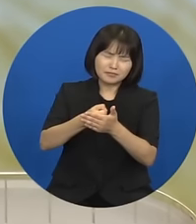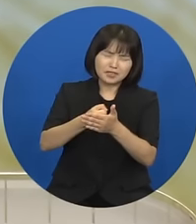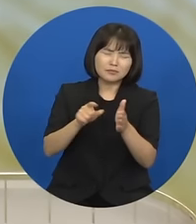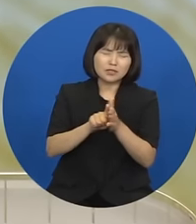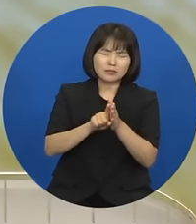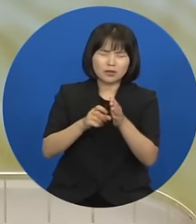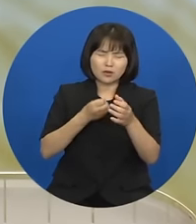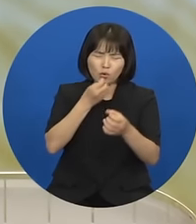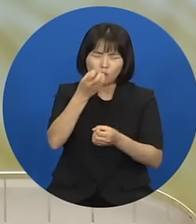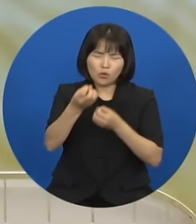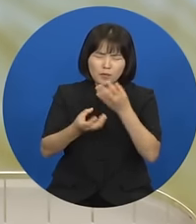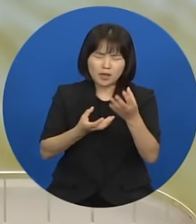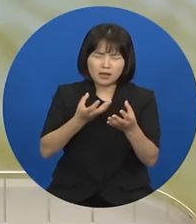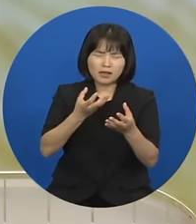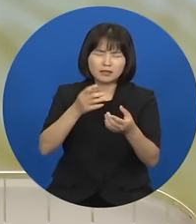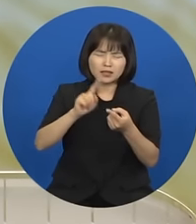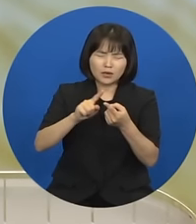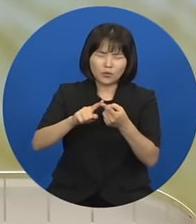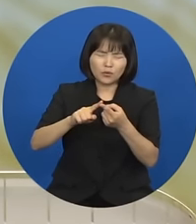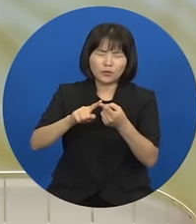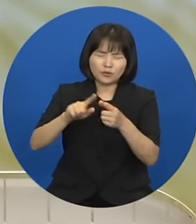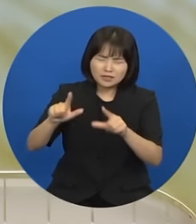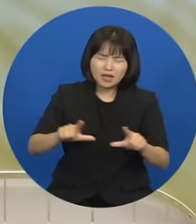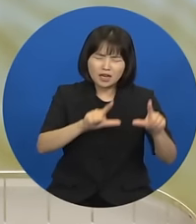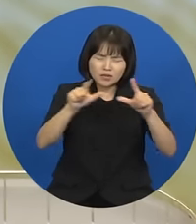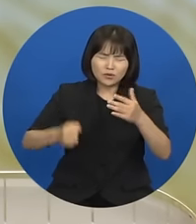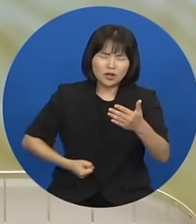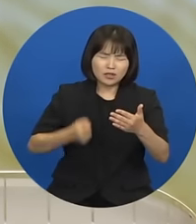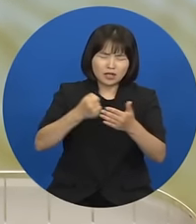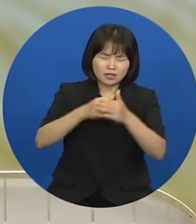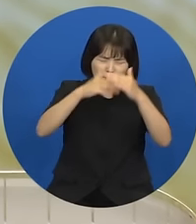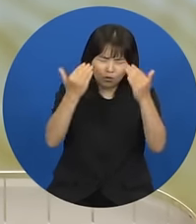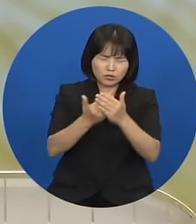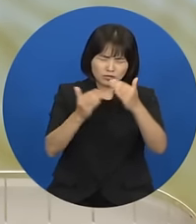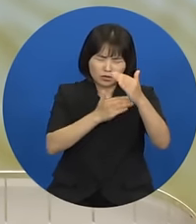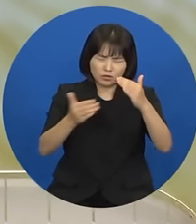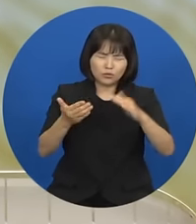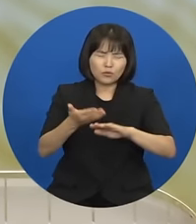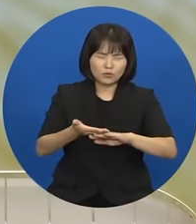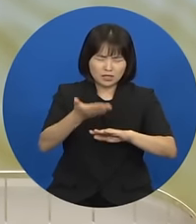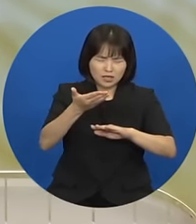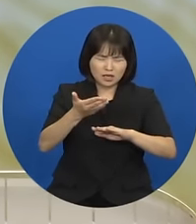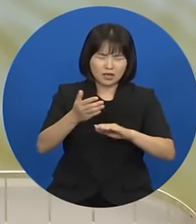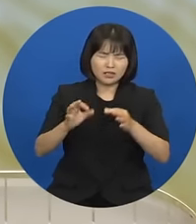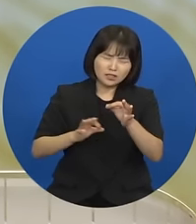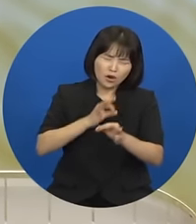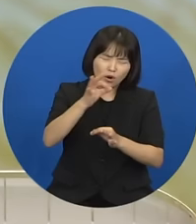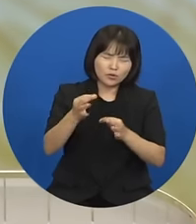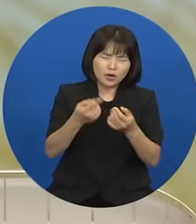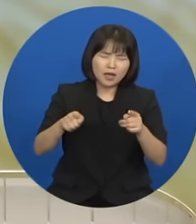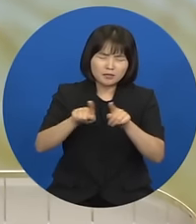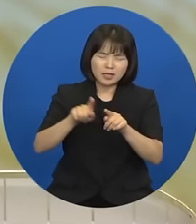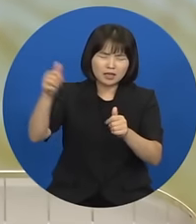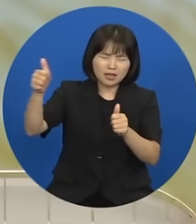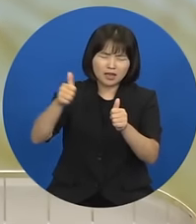믿음의 고백을 붙잡고 나아가기로 결단하는 모든 성도들 위해 이제로부터